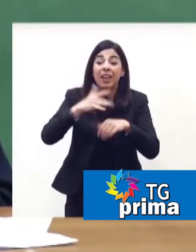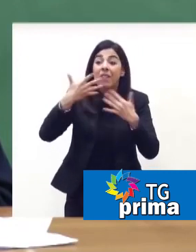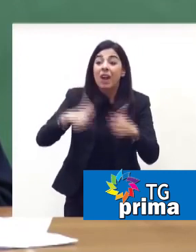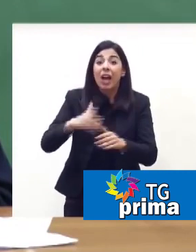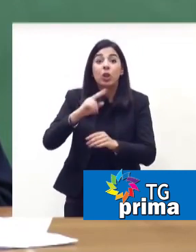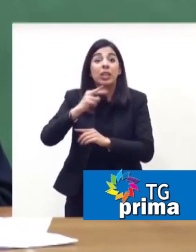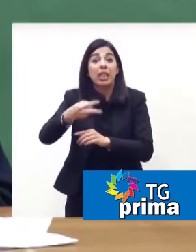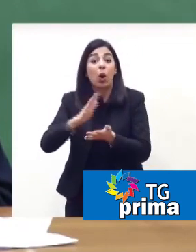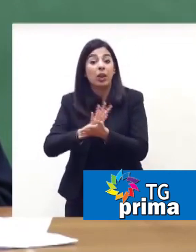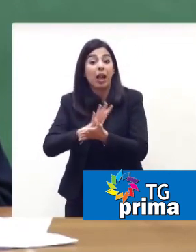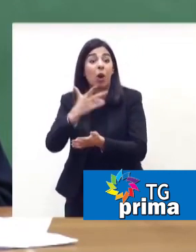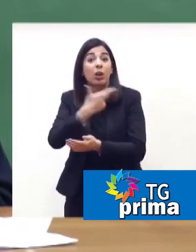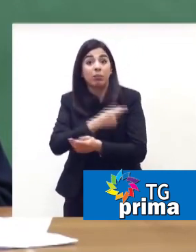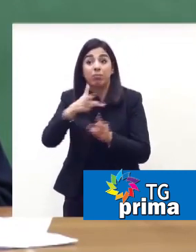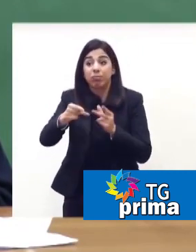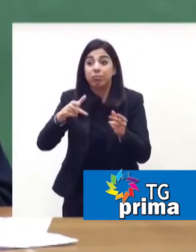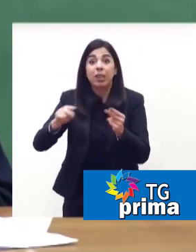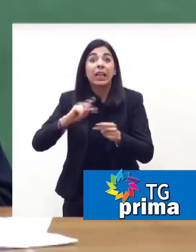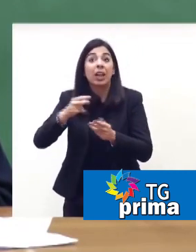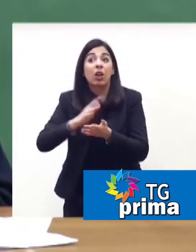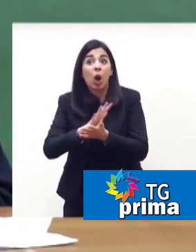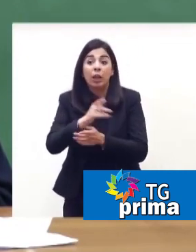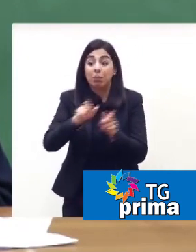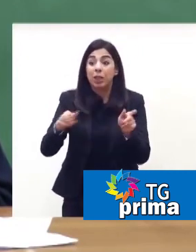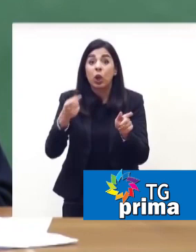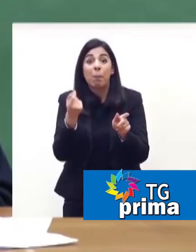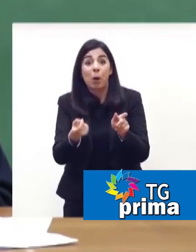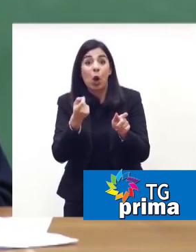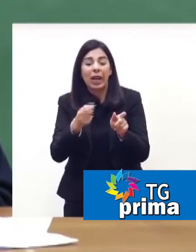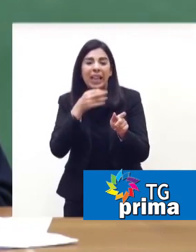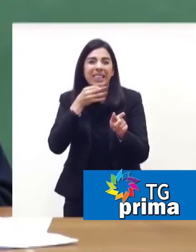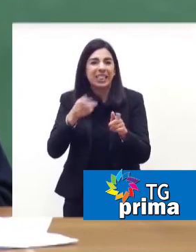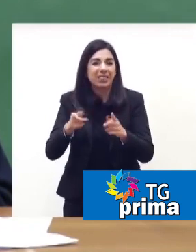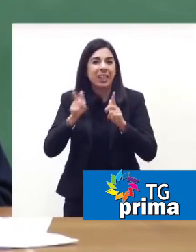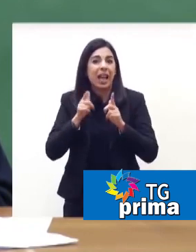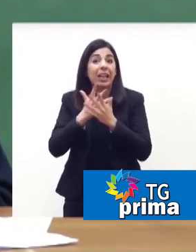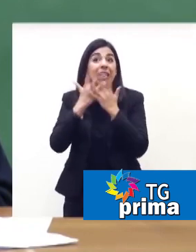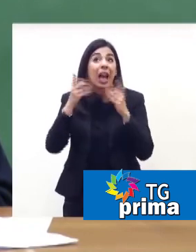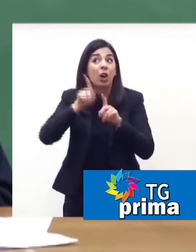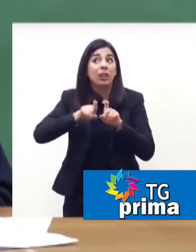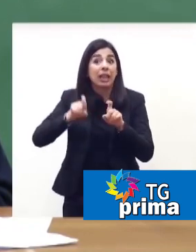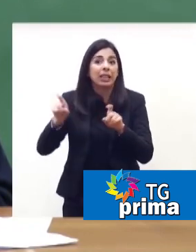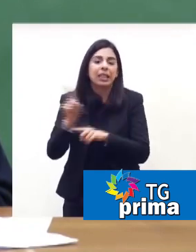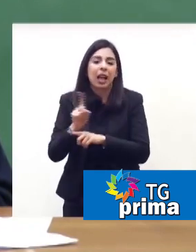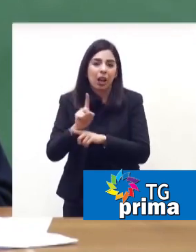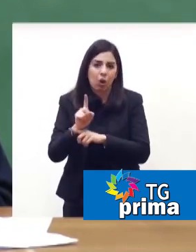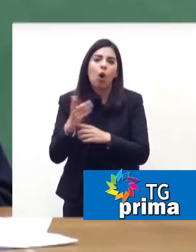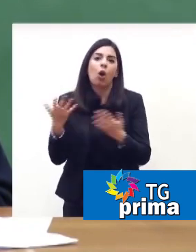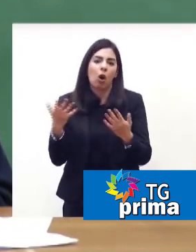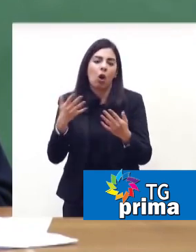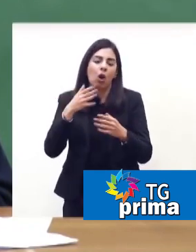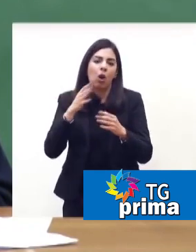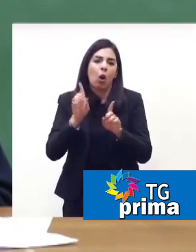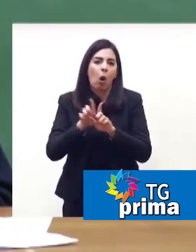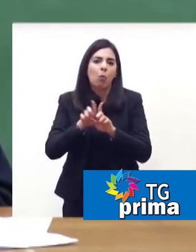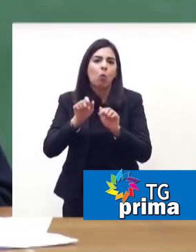soggetti che hanno ricevuto una seconda dose, quindi essendo importante che vengano fatte